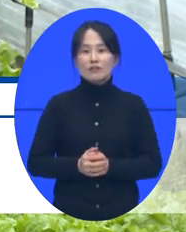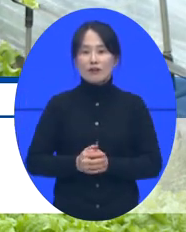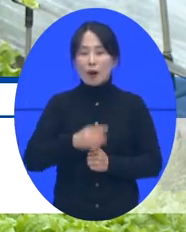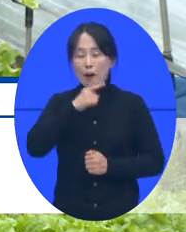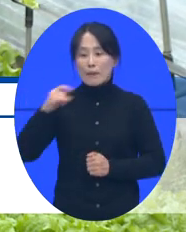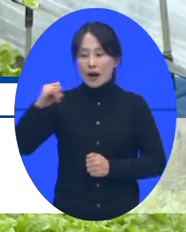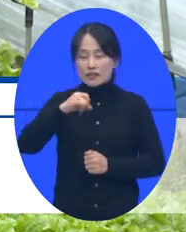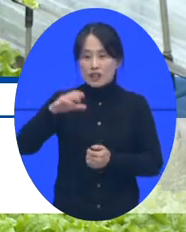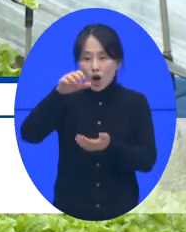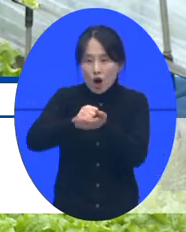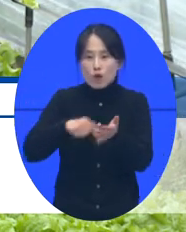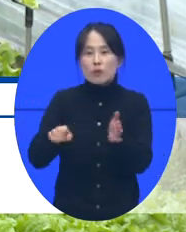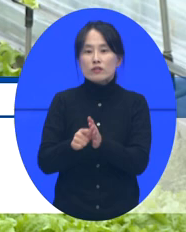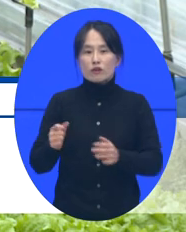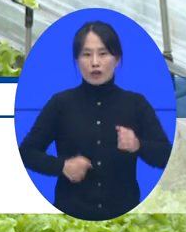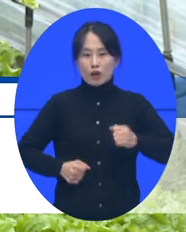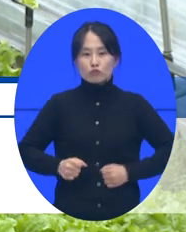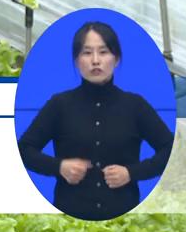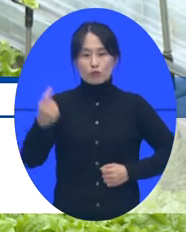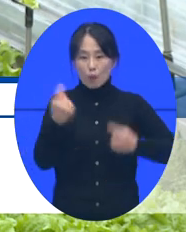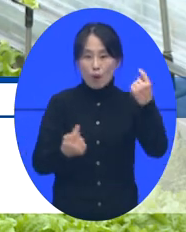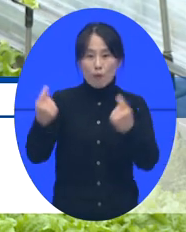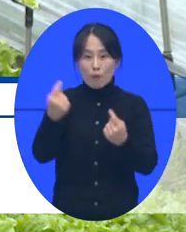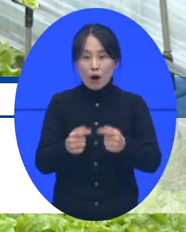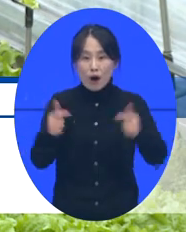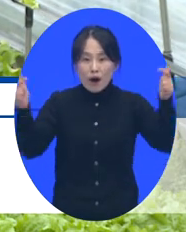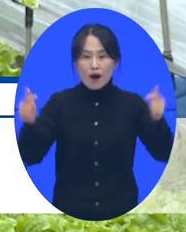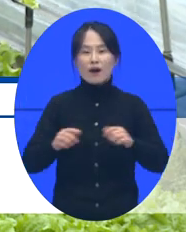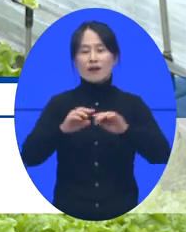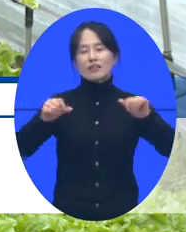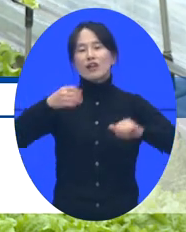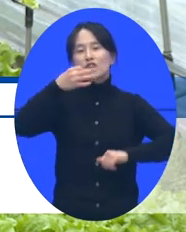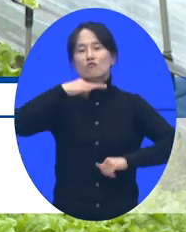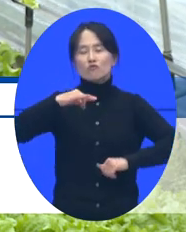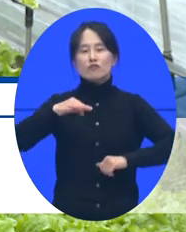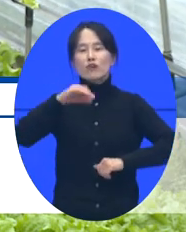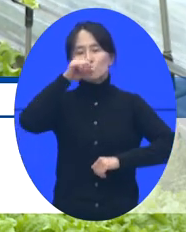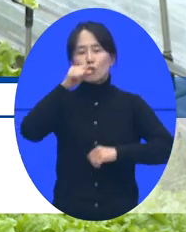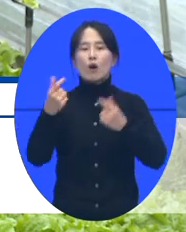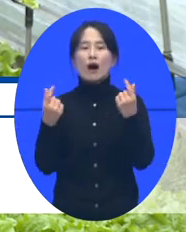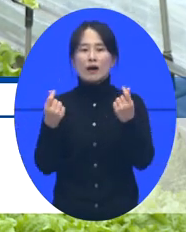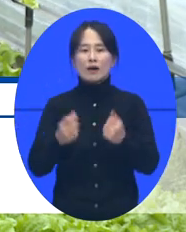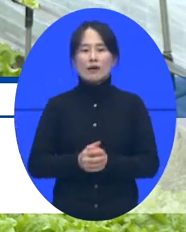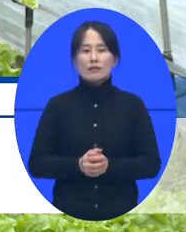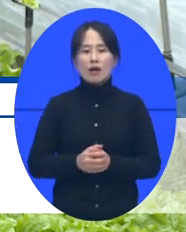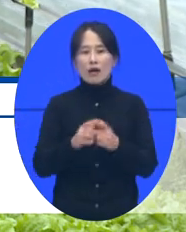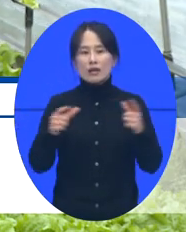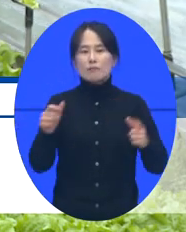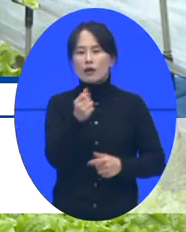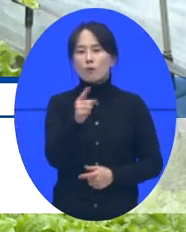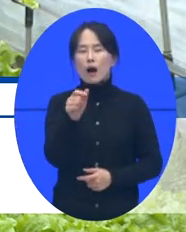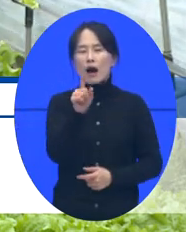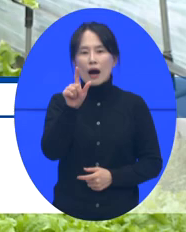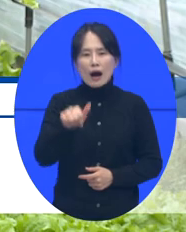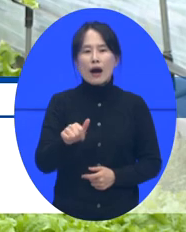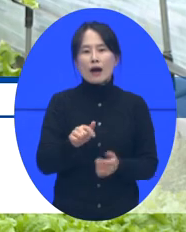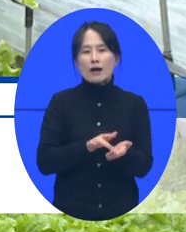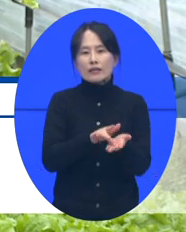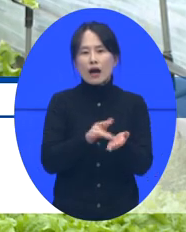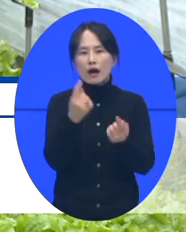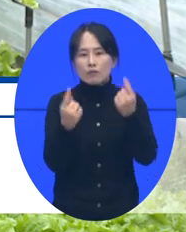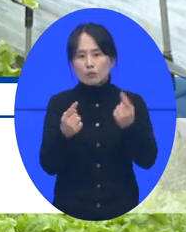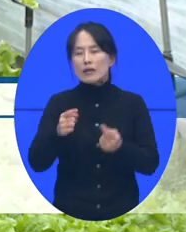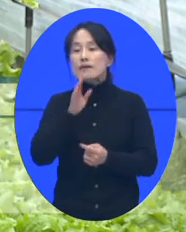지렁이 잡아먹으려고 개구리들이 엄청 많이 들어와요. 그러니까 그만큼 땅이 많이 좋아졌다는 거죠. 그러니까 일반 화학 비료 쓰는 것보다는 친환경 비료 쓰는